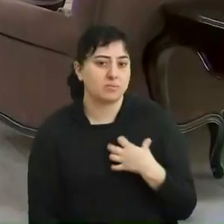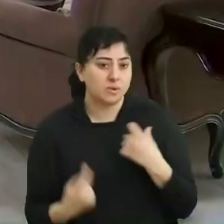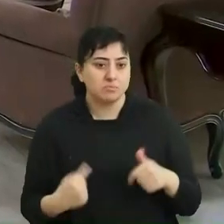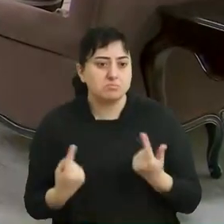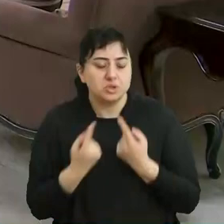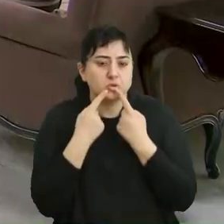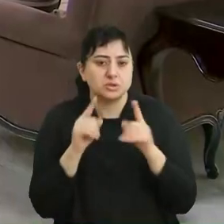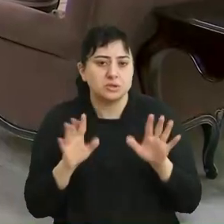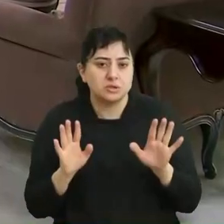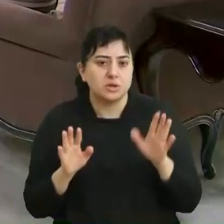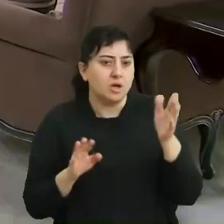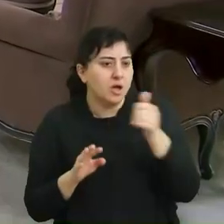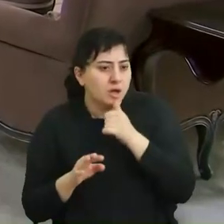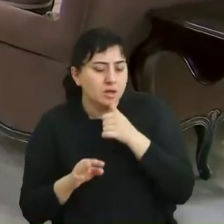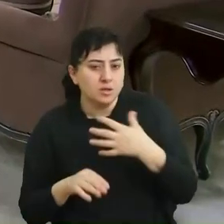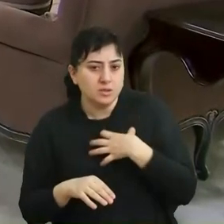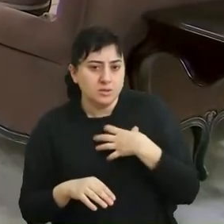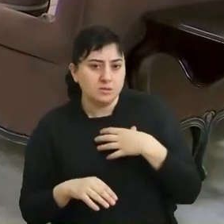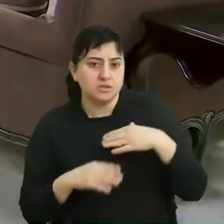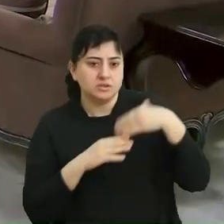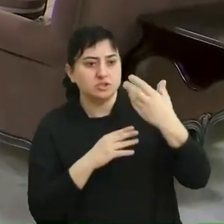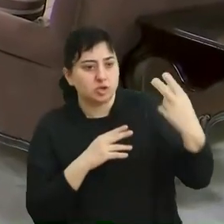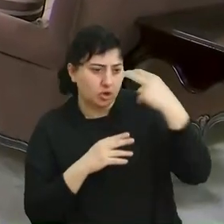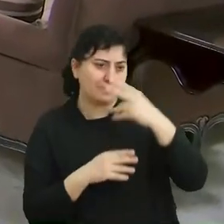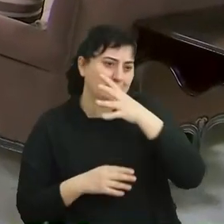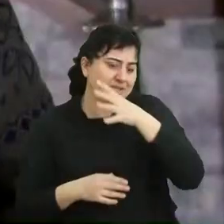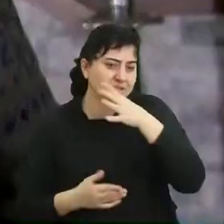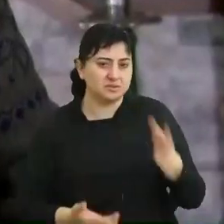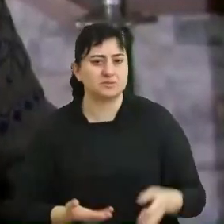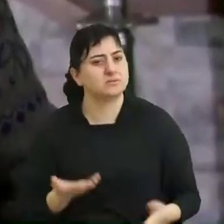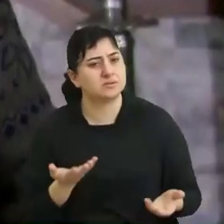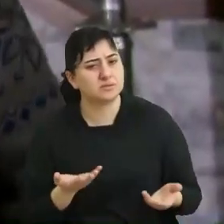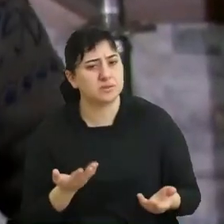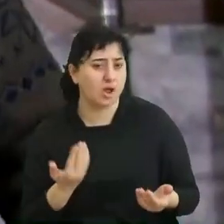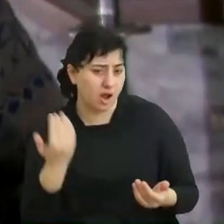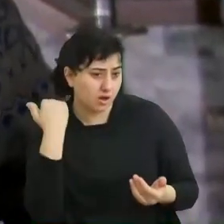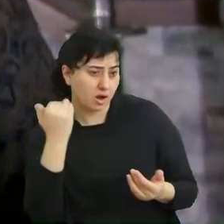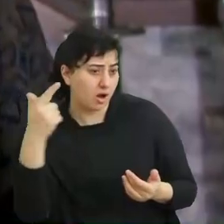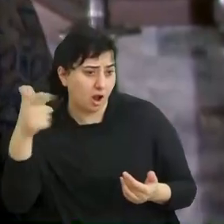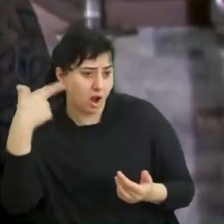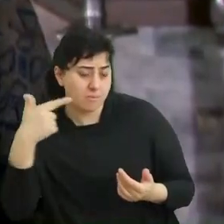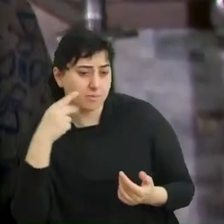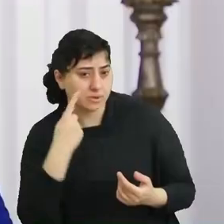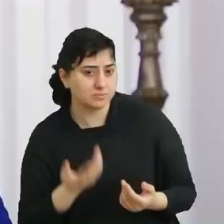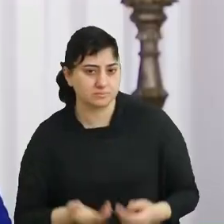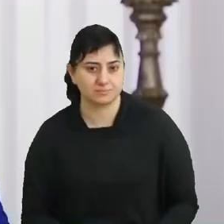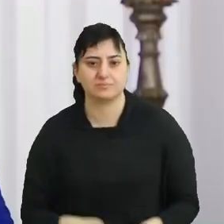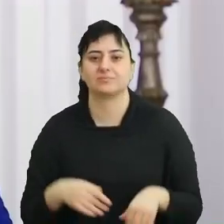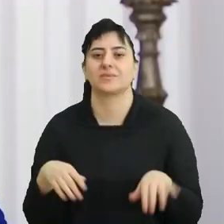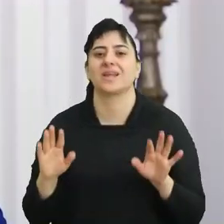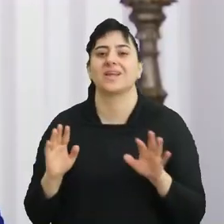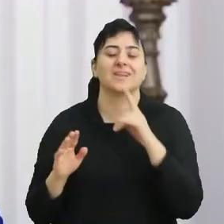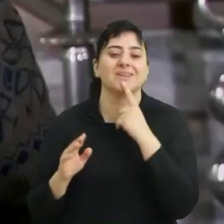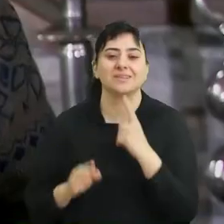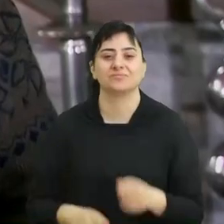bir şey söylememe gerek yok ya. Babam zaten kendini ve tavırlarını dışarıdan görebilir değil mi babacığım? Nasıl yani? Arkamda kameramanla mı gezeceğim? Hayır